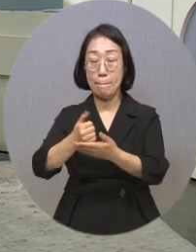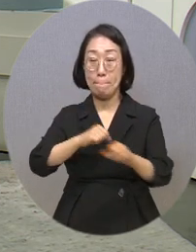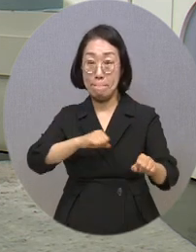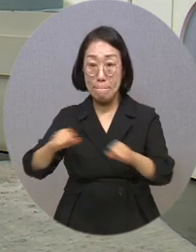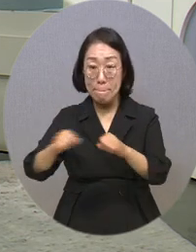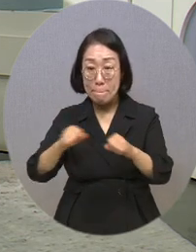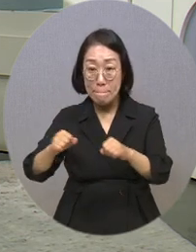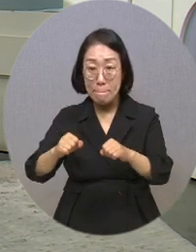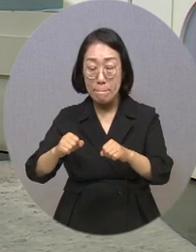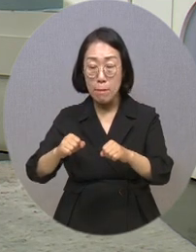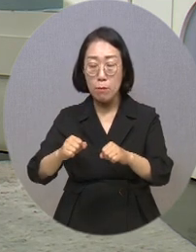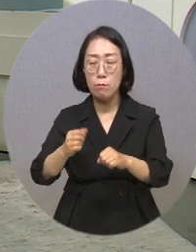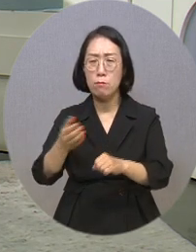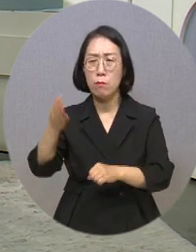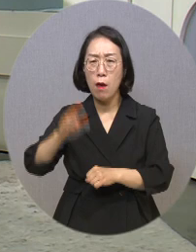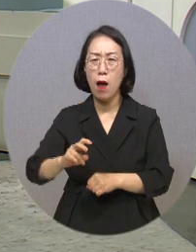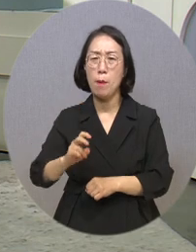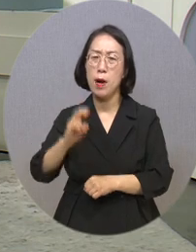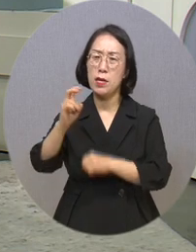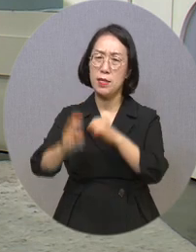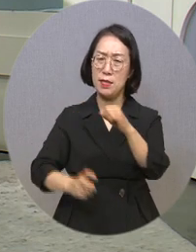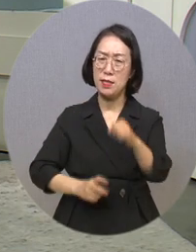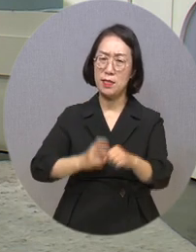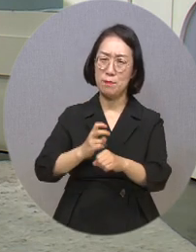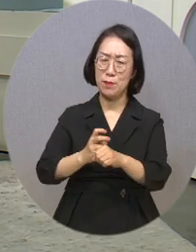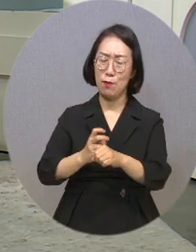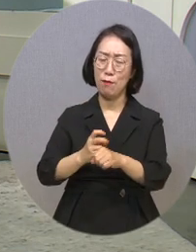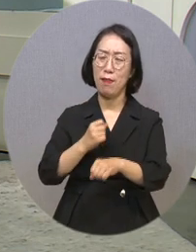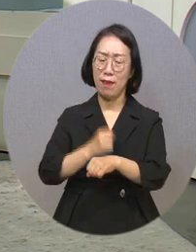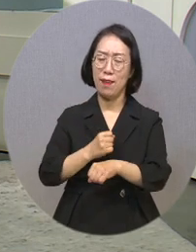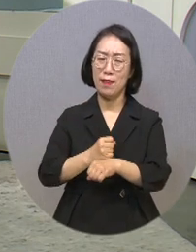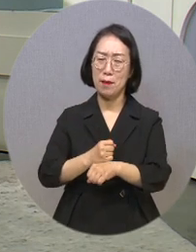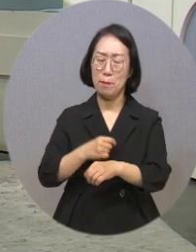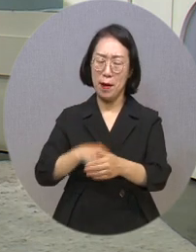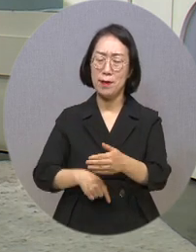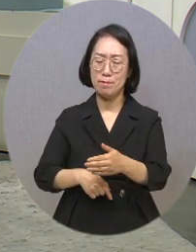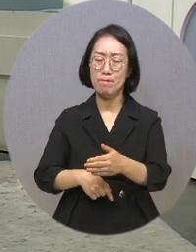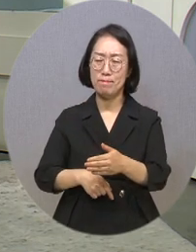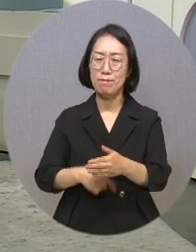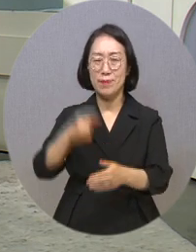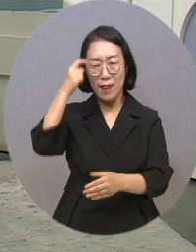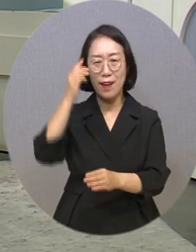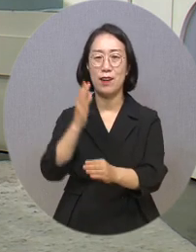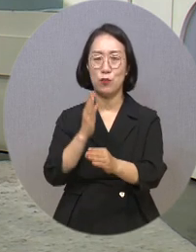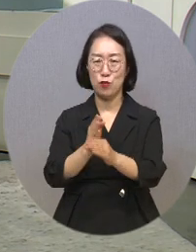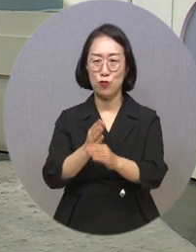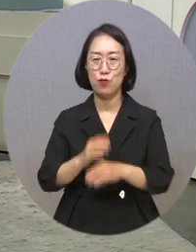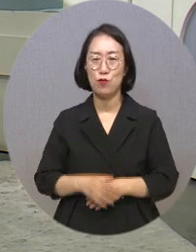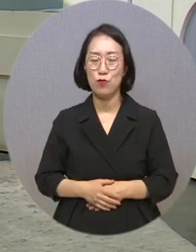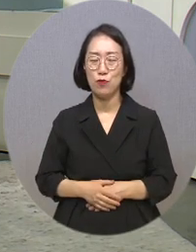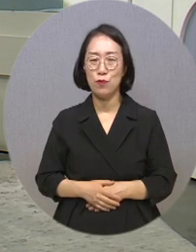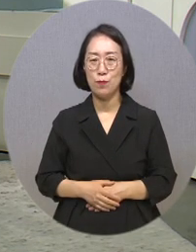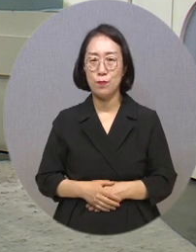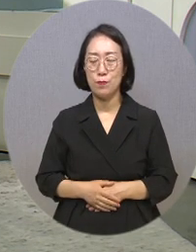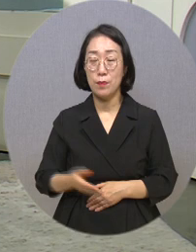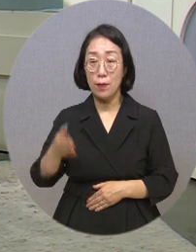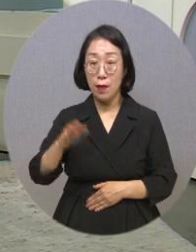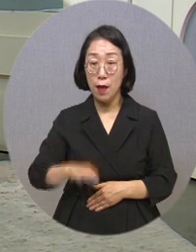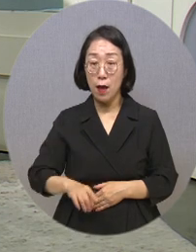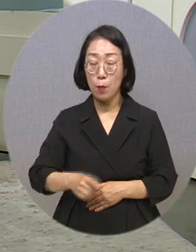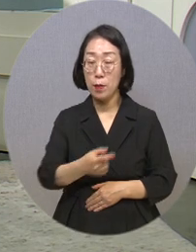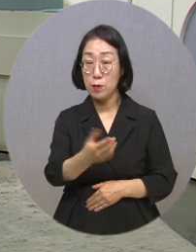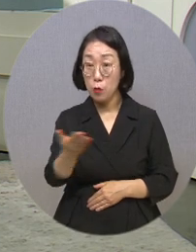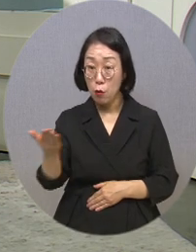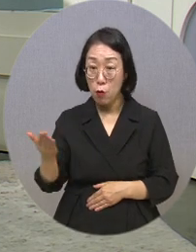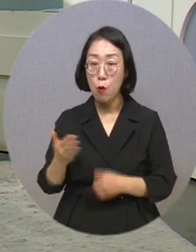생각했는데 아마 20년까지는 해야 되지 않을까 각오를 하고 있습니다. 근데 그나 그래도 옆에서